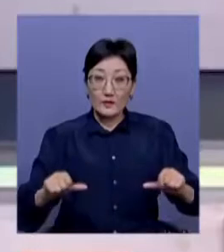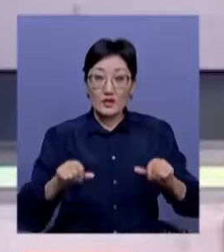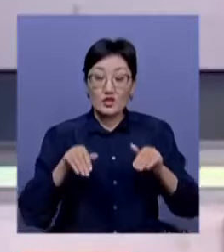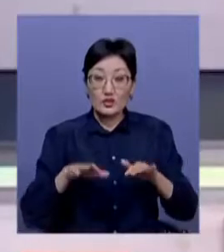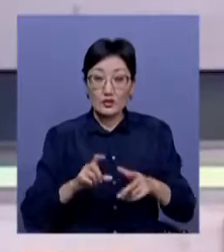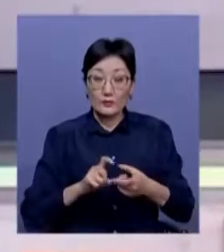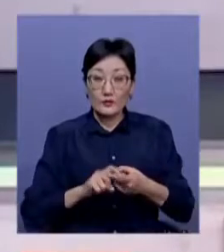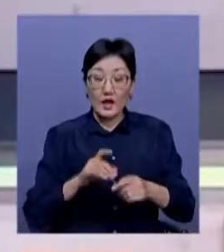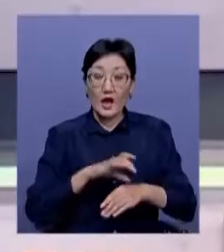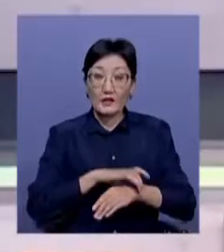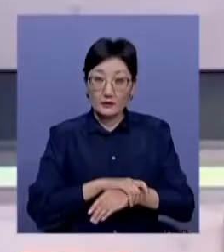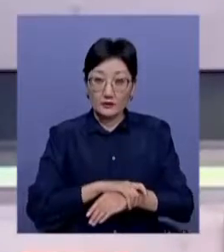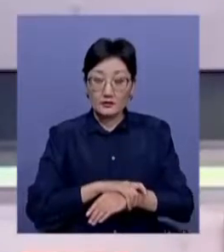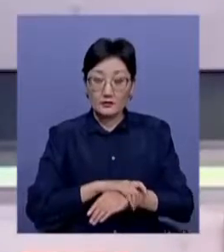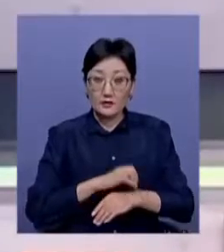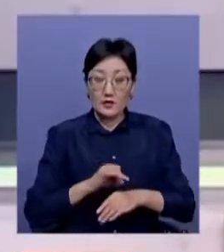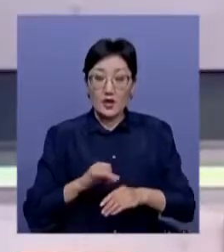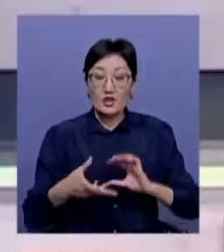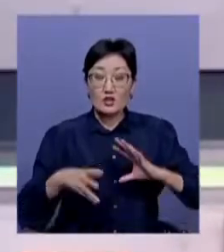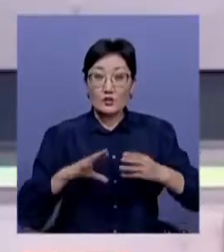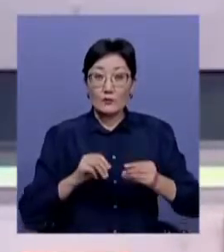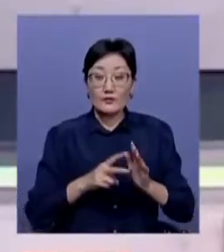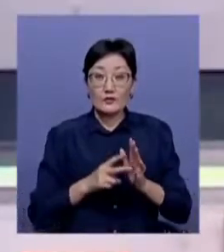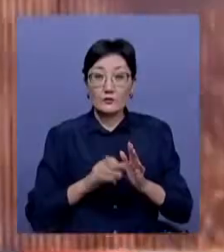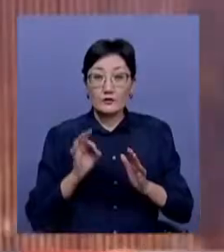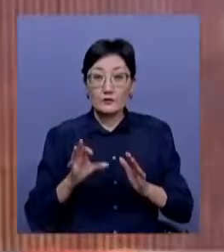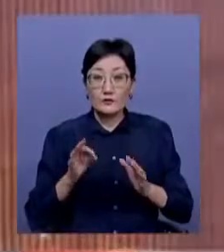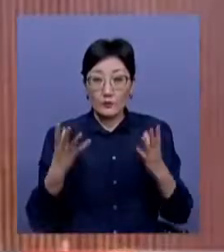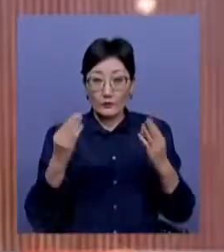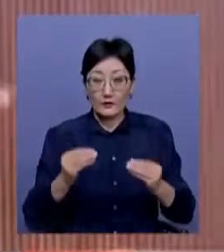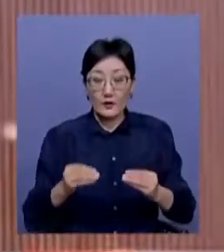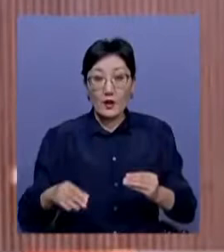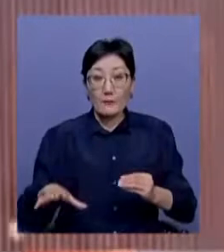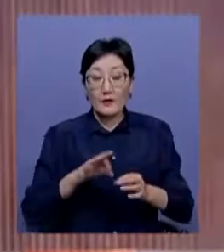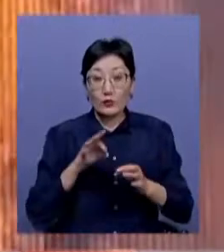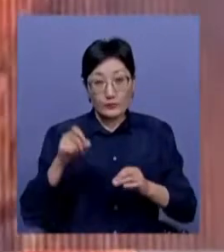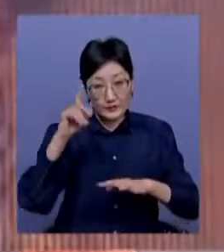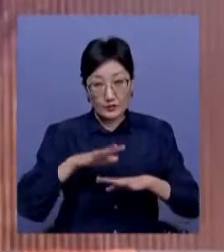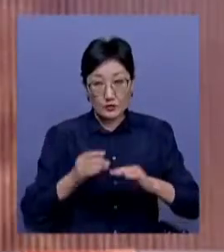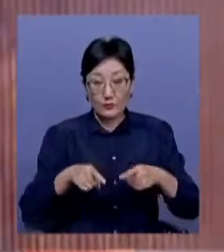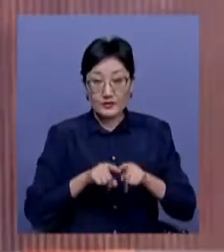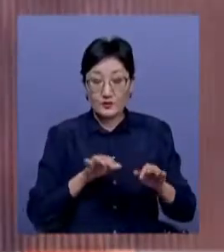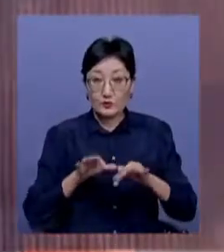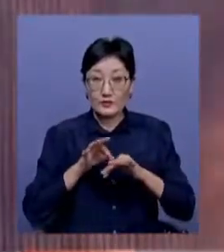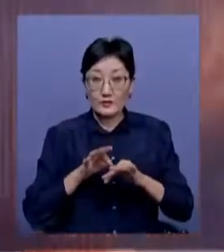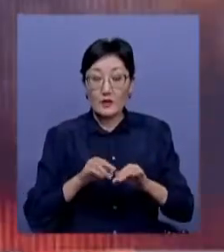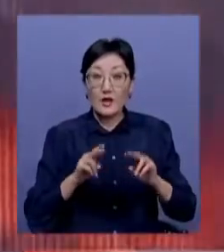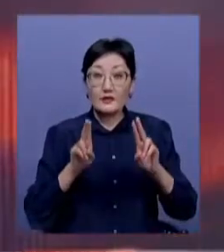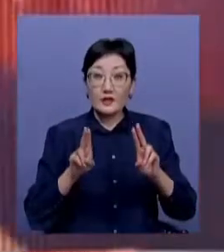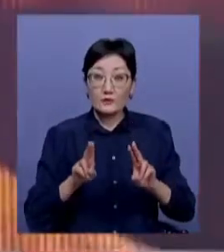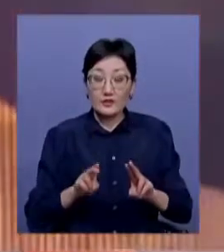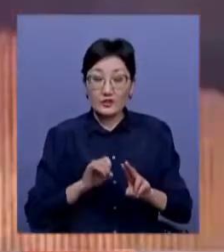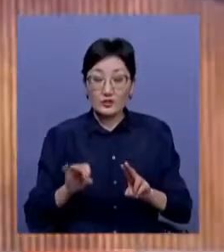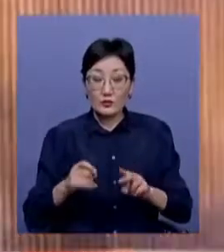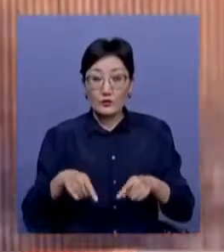шешімімен анықталатындығы жалпы 7 қазан күні барлық облыстардың әкімдеріне осы шаралардың жүргізілу тәртібі